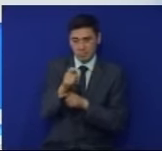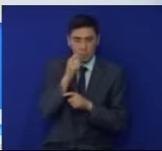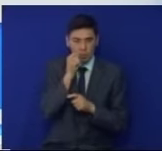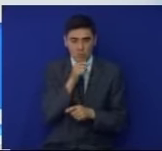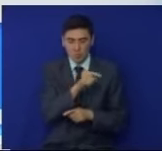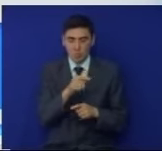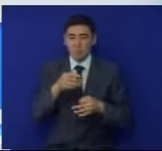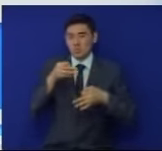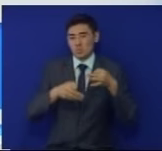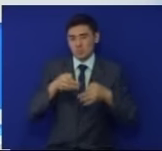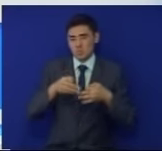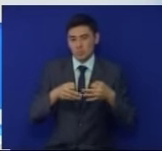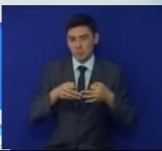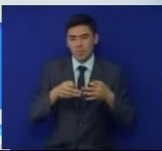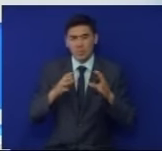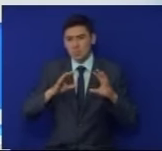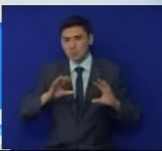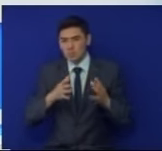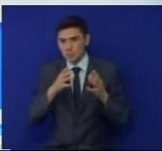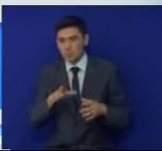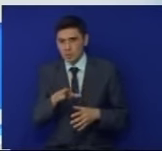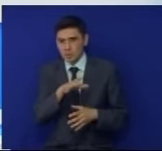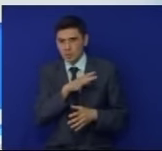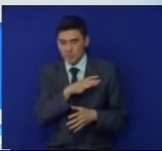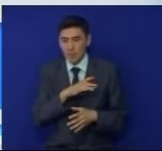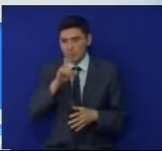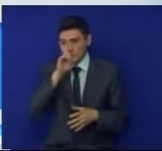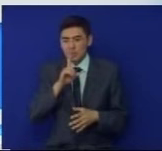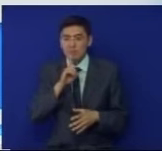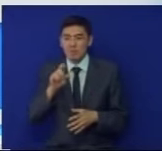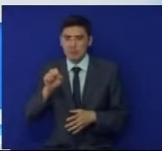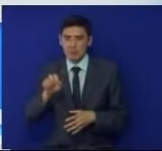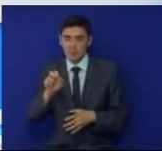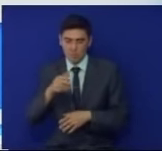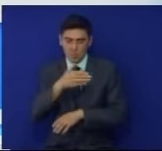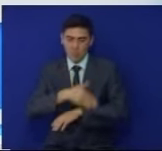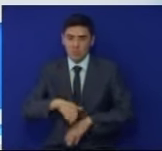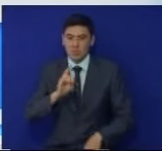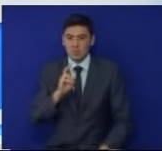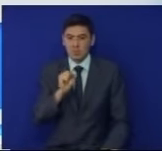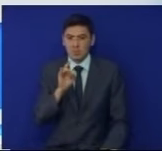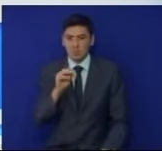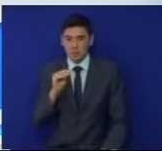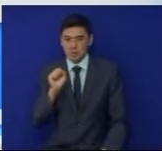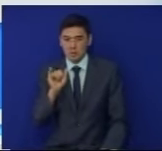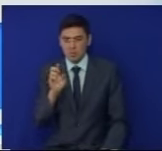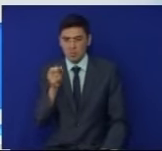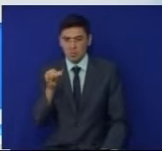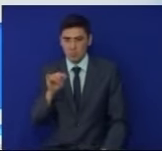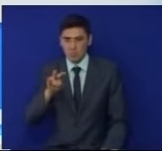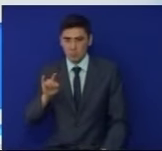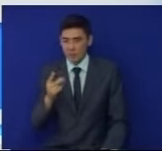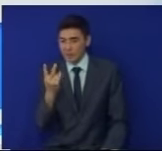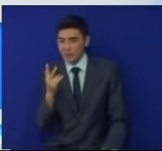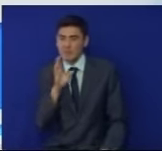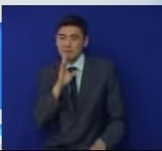на пешеходном переходе. Напомним, этот инцидент произошел в апреле этого года на улице Каржаубай-Улы. Одна из девочек выжила,